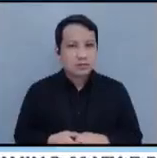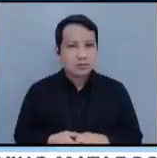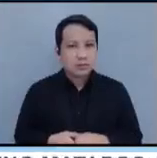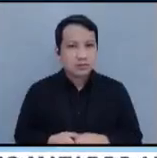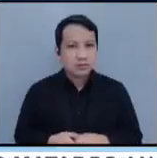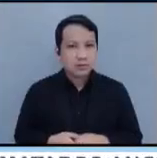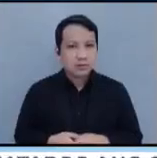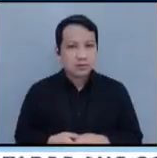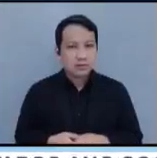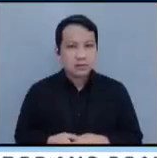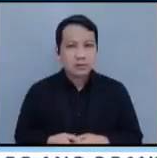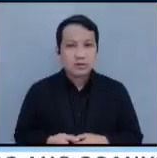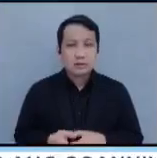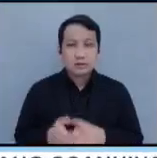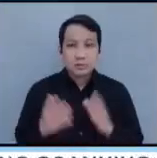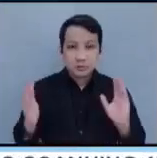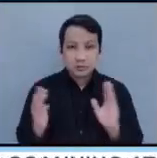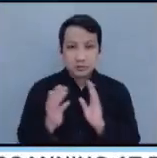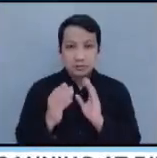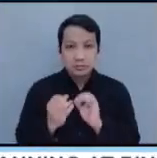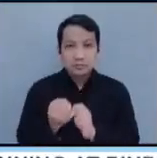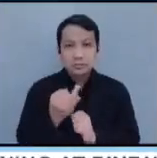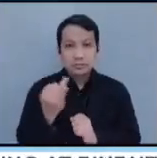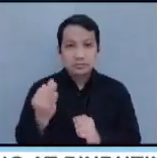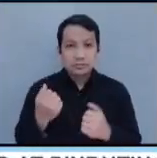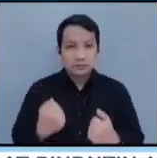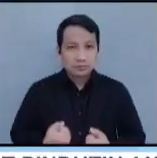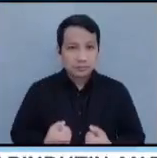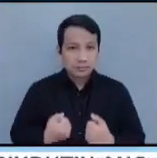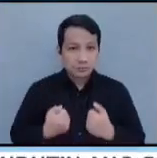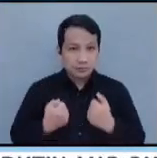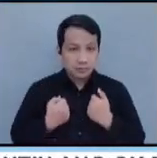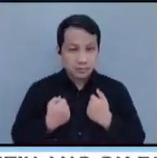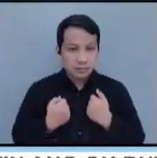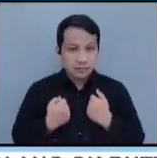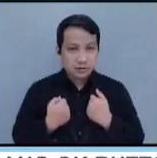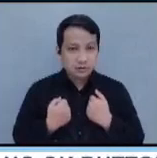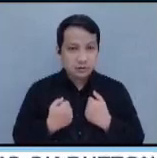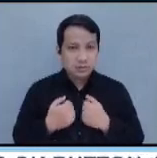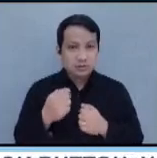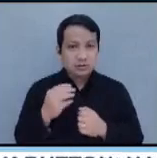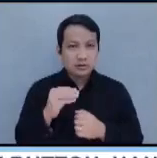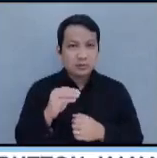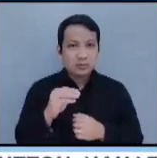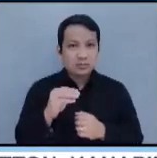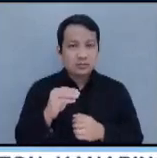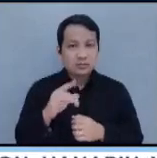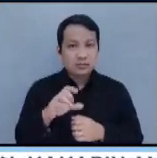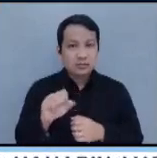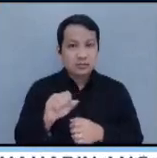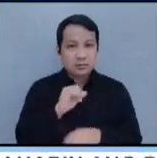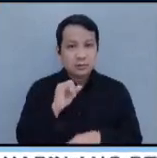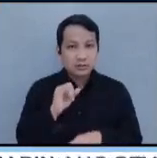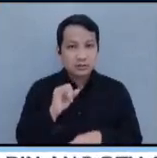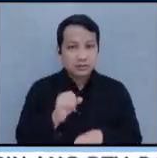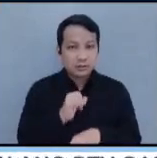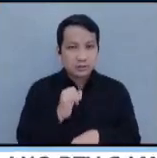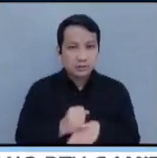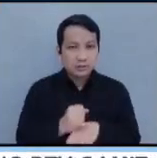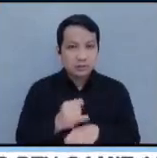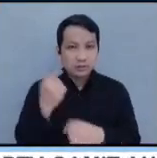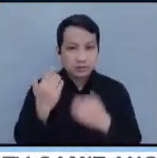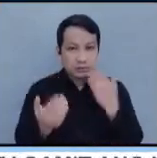nagkaharap na sa senado ang ilang Survivor sa tilang kawan ng Marshall Islands na sangkot sa raming incident na ikinasawi ng tatlong